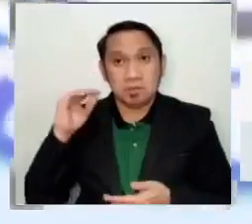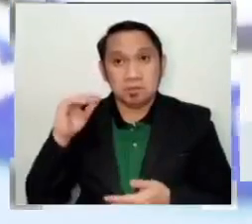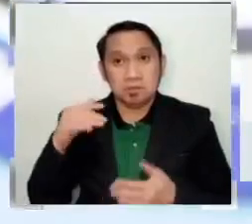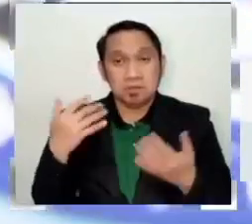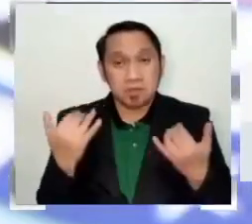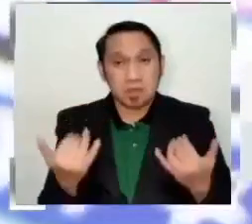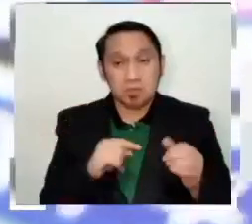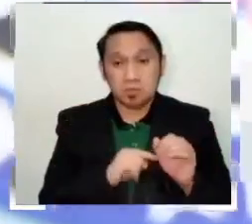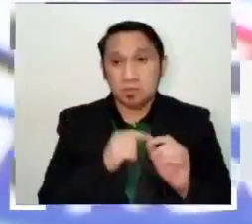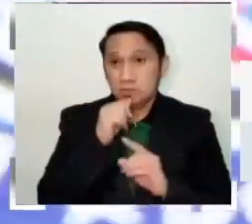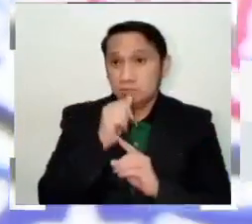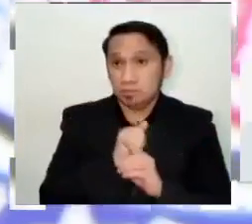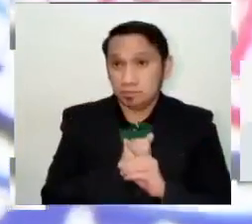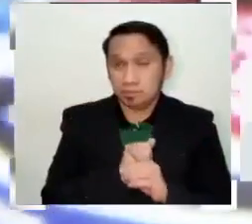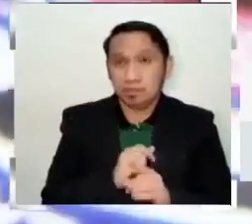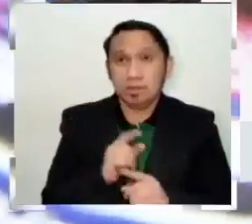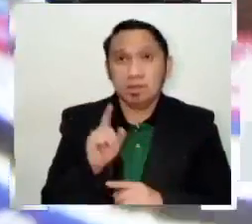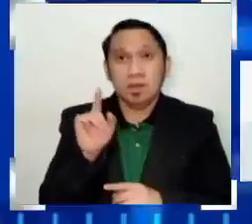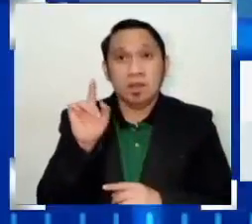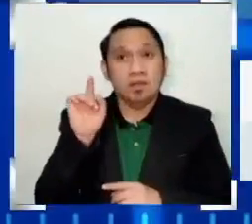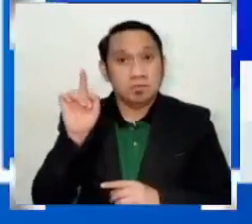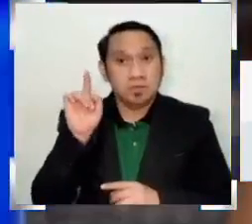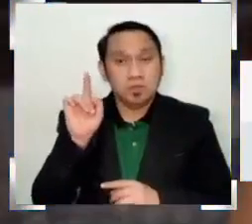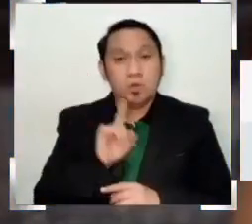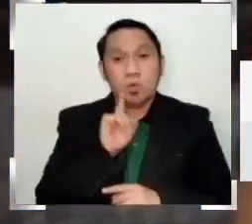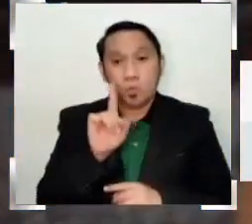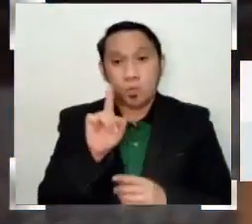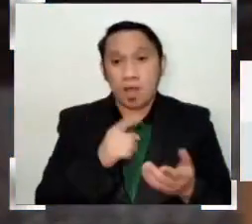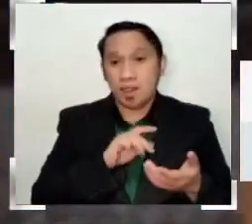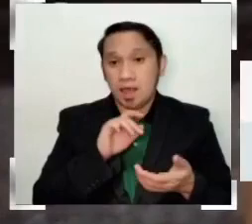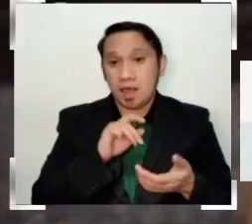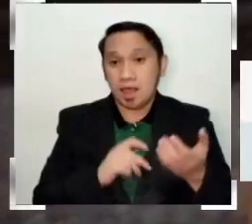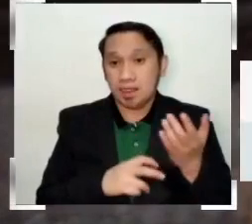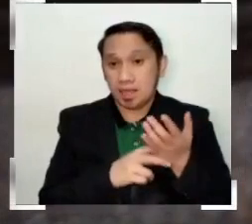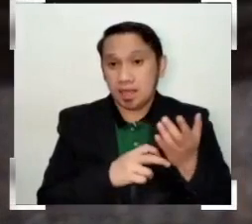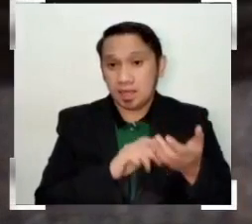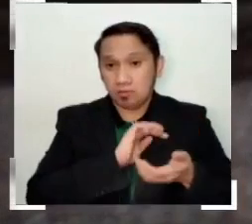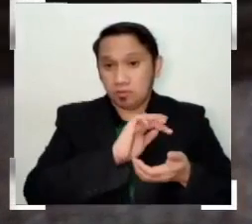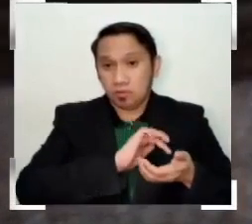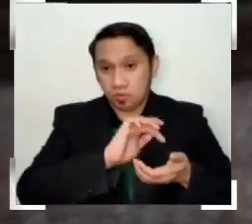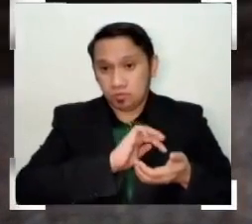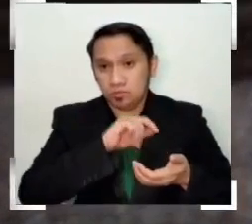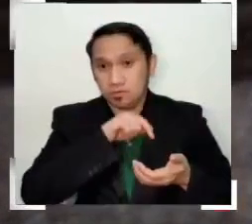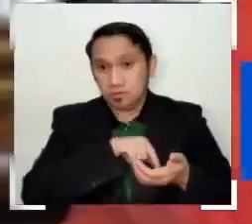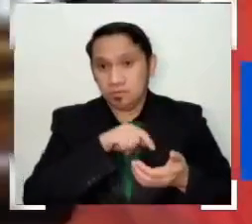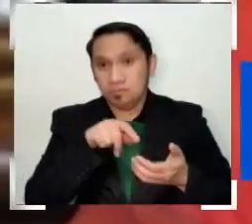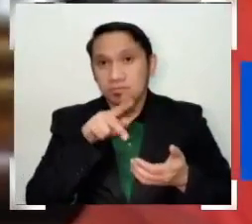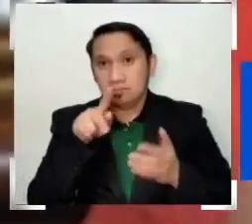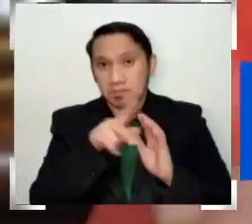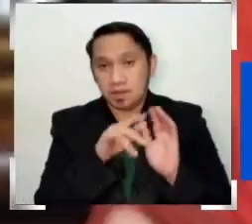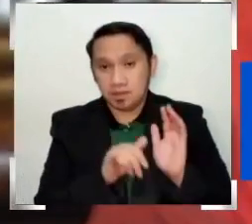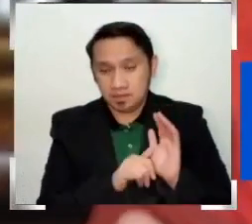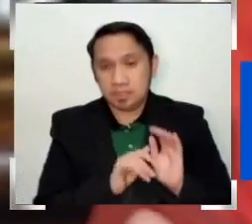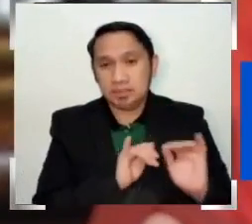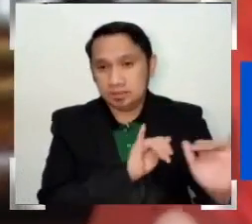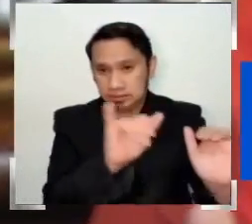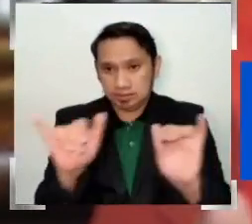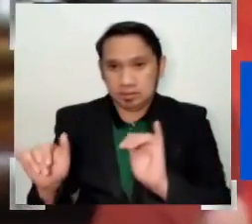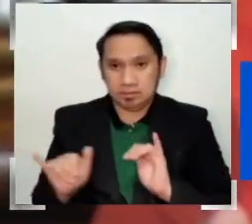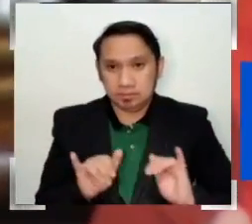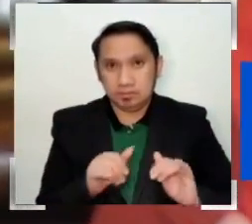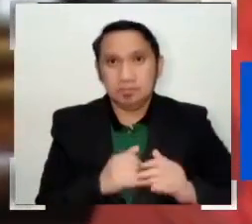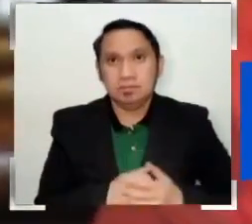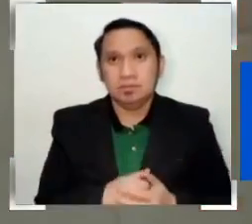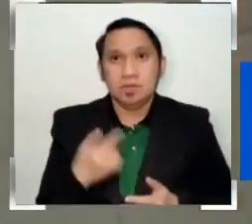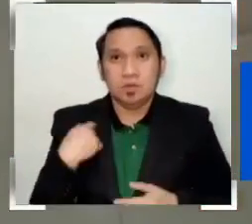ang one ticketing policy sa buong Metro Manila. End of April, we're looking at it, but it is realistic. We are ready now for the dry run